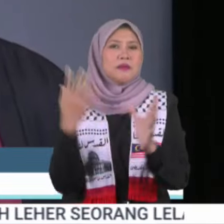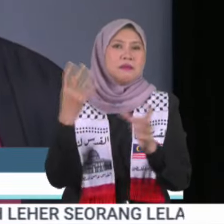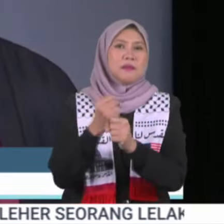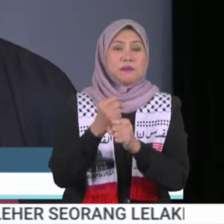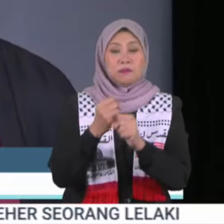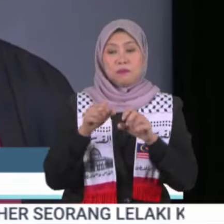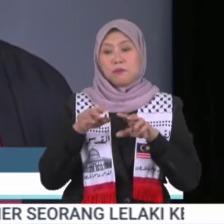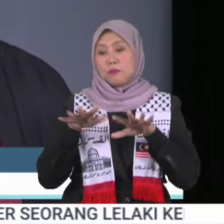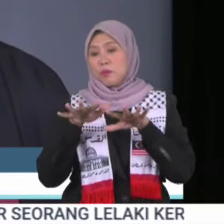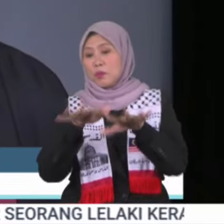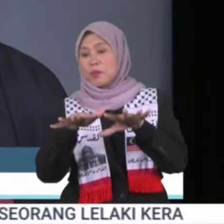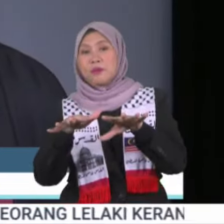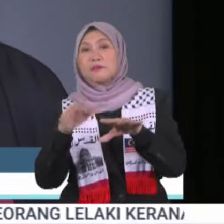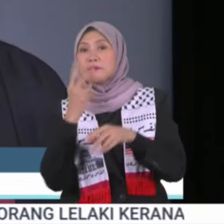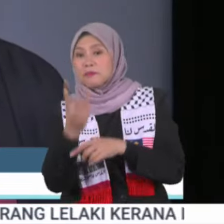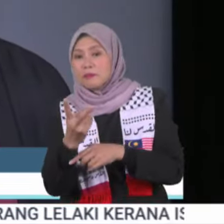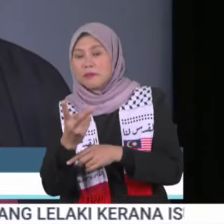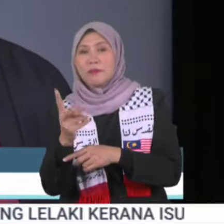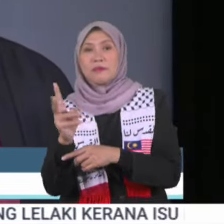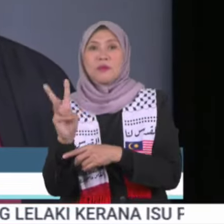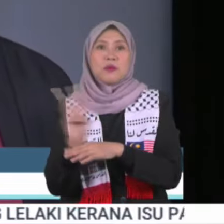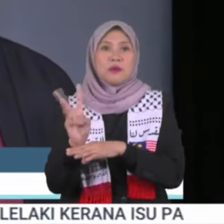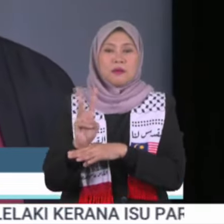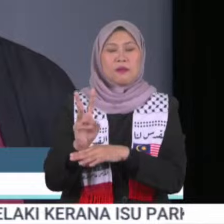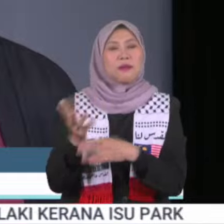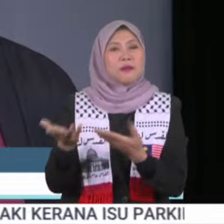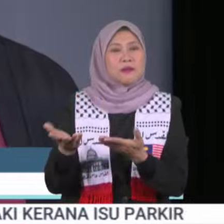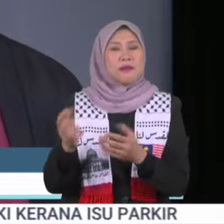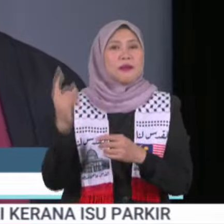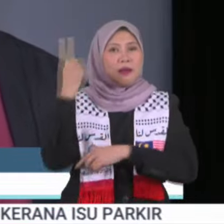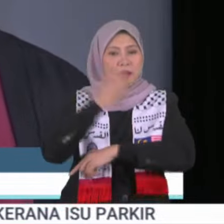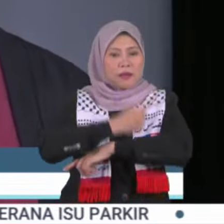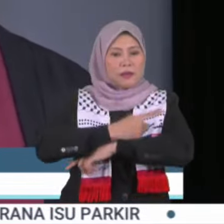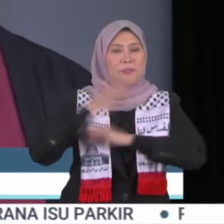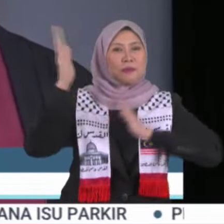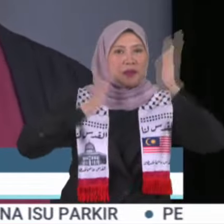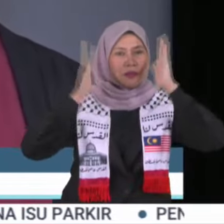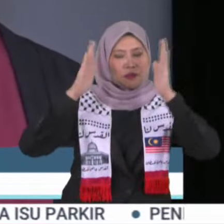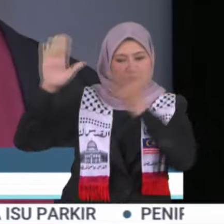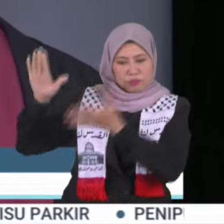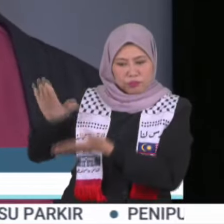capai penonton di luar sana supaya mesej sempena Hari Malaysia itu tercapai.